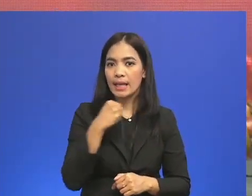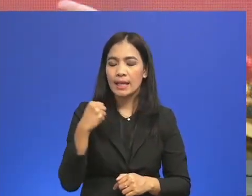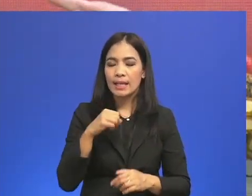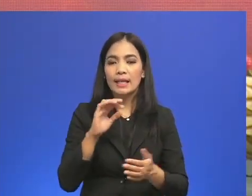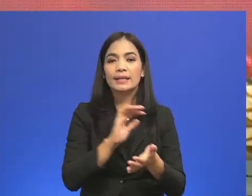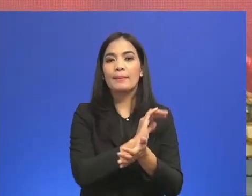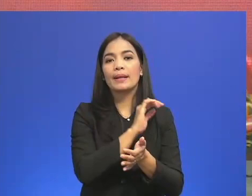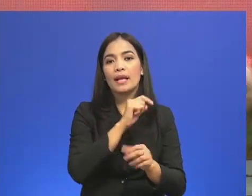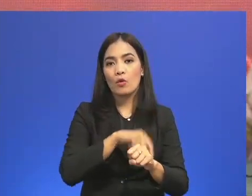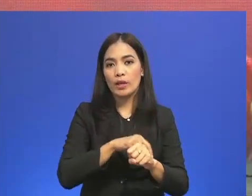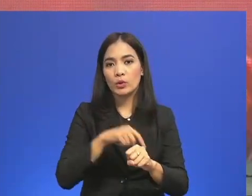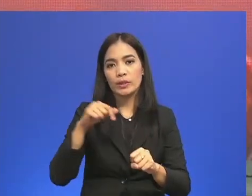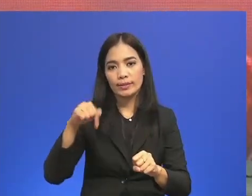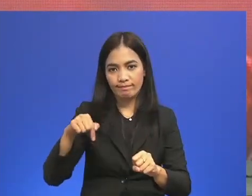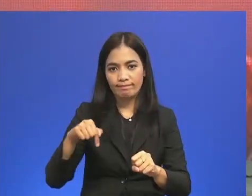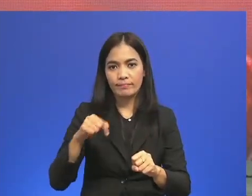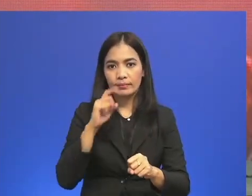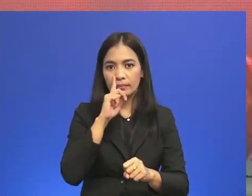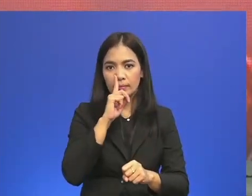kesempatan ini, E minor.